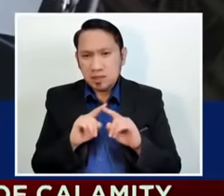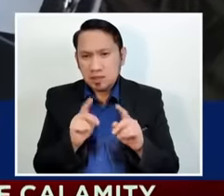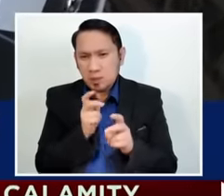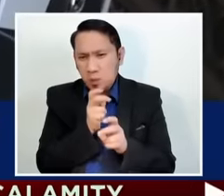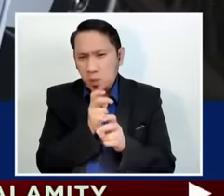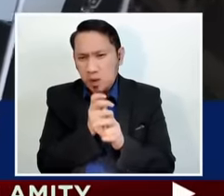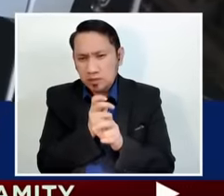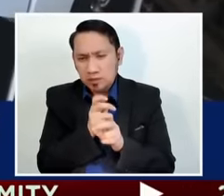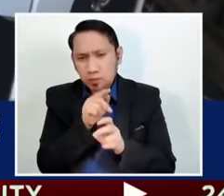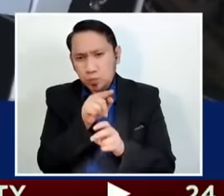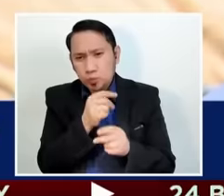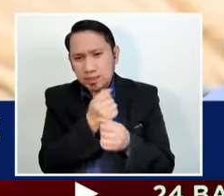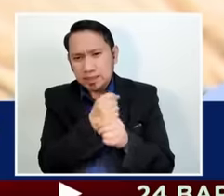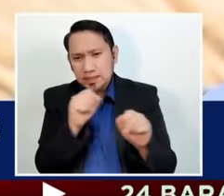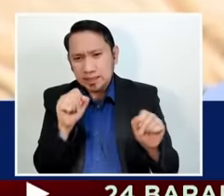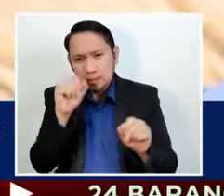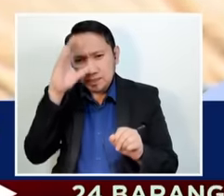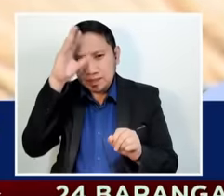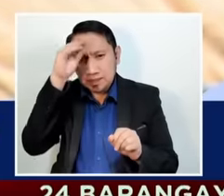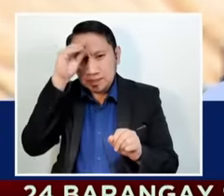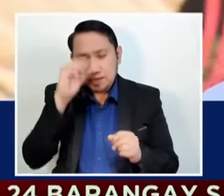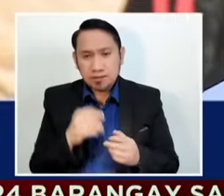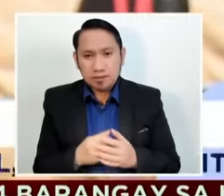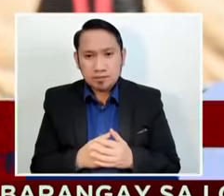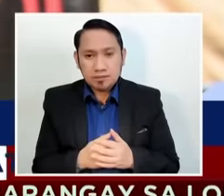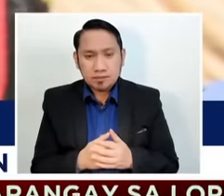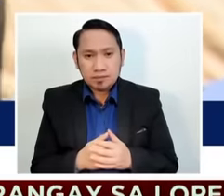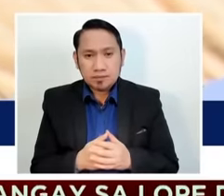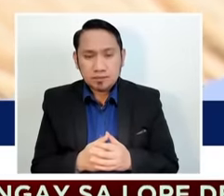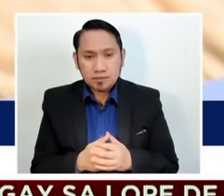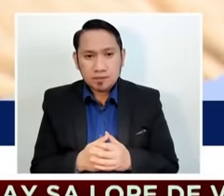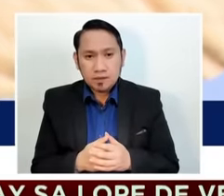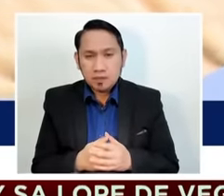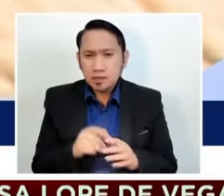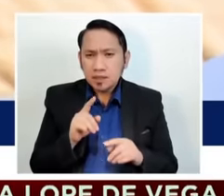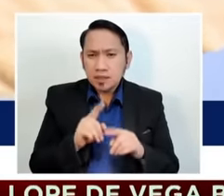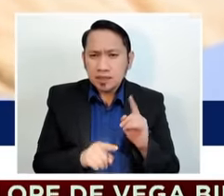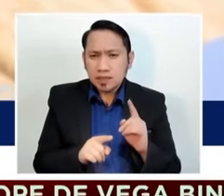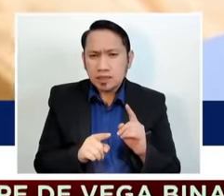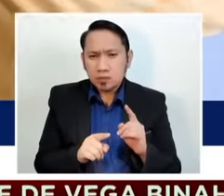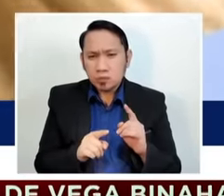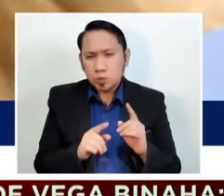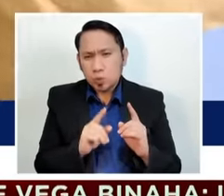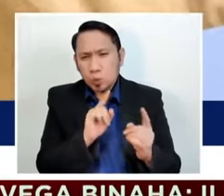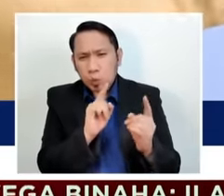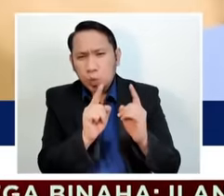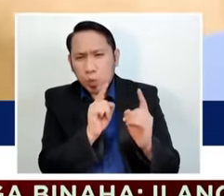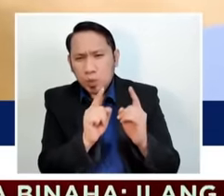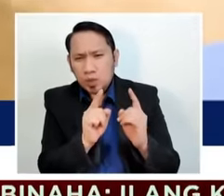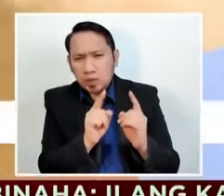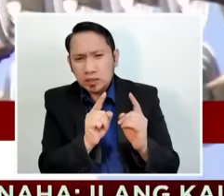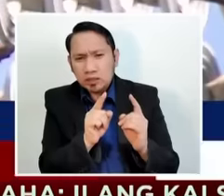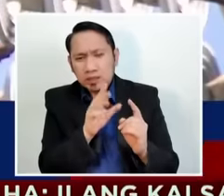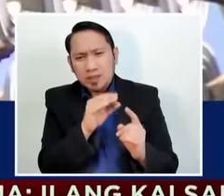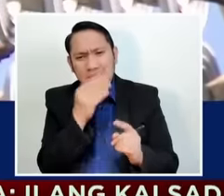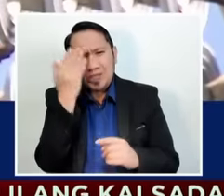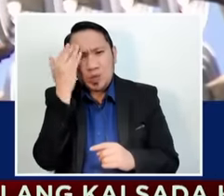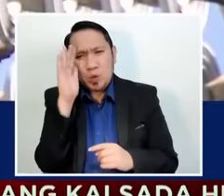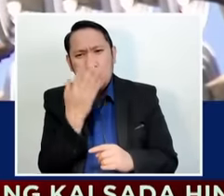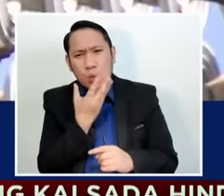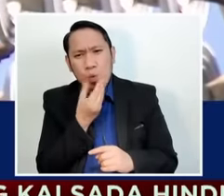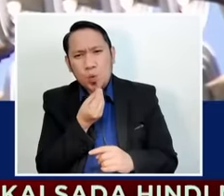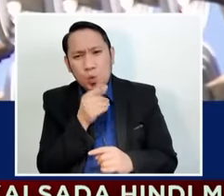ang pag-rescue sa lalaki. Hindi natin siya nakakausap at wala rin pong nakakakilala sa kanya.